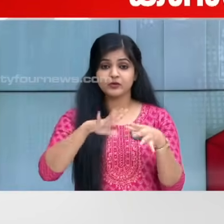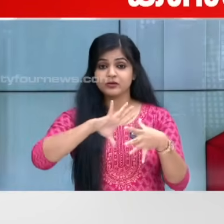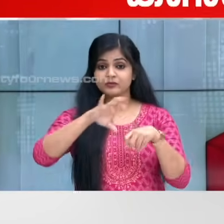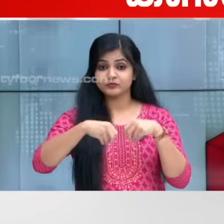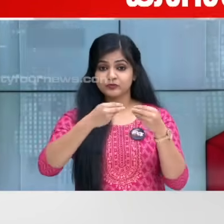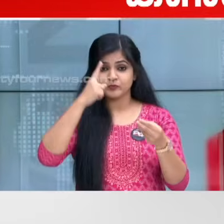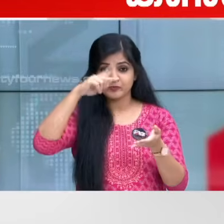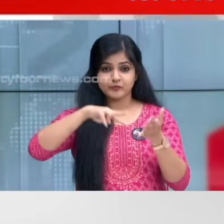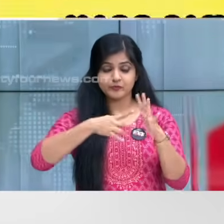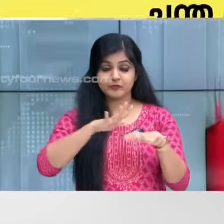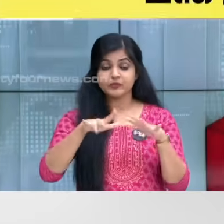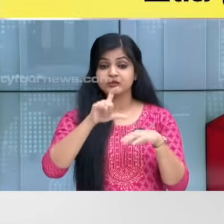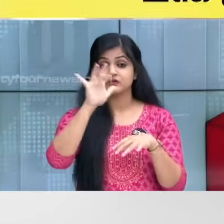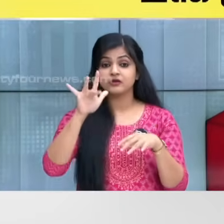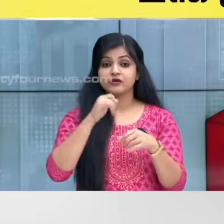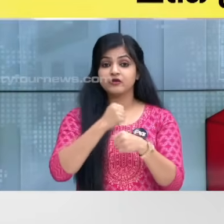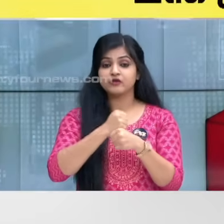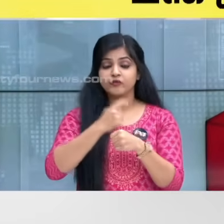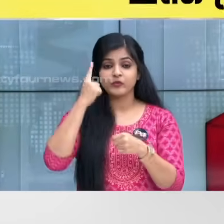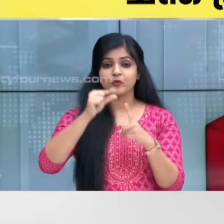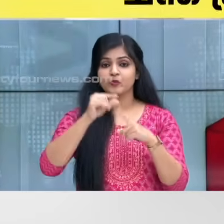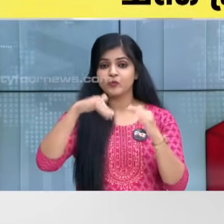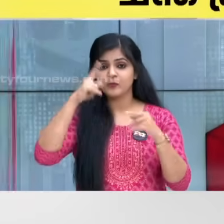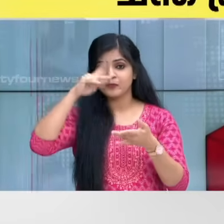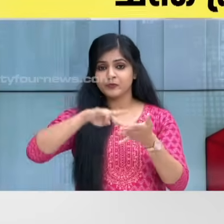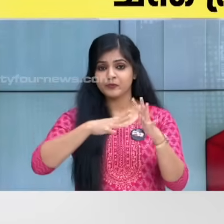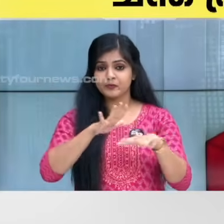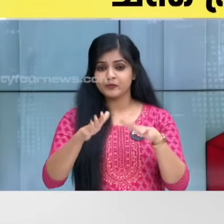സമീപനത്തിൽ കേന്ദ്ര ഗവൺമെന്റിന്റെ രാഷ്ട്രീയം,